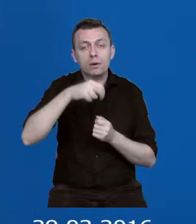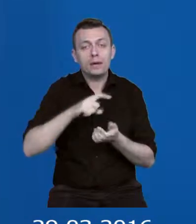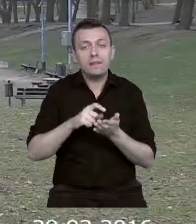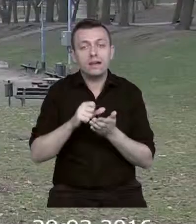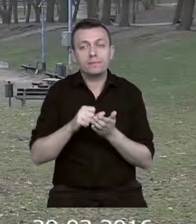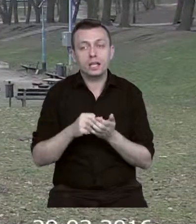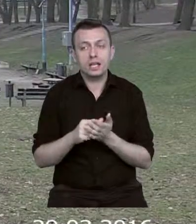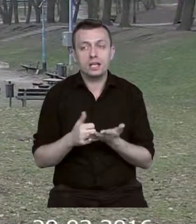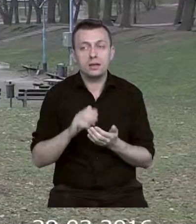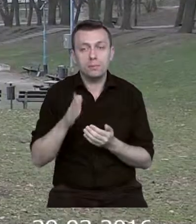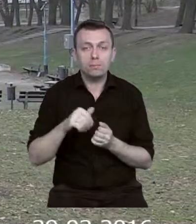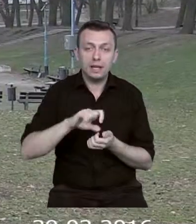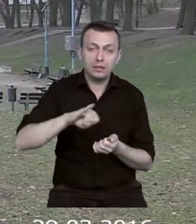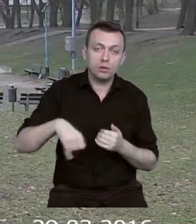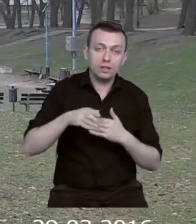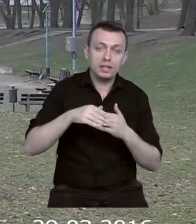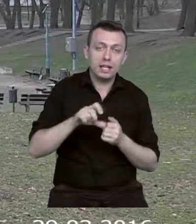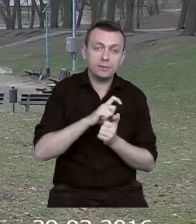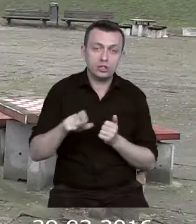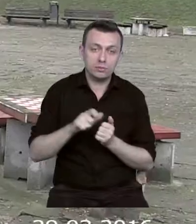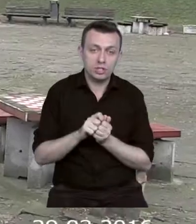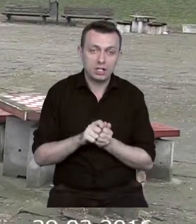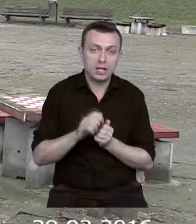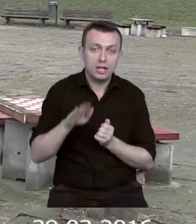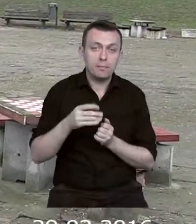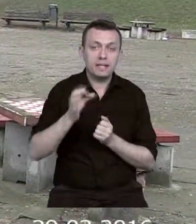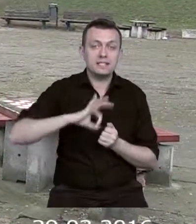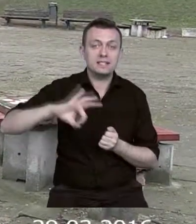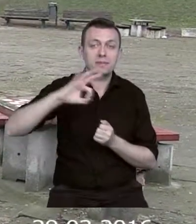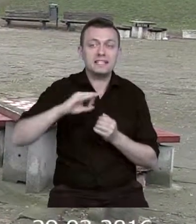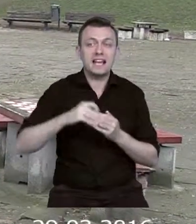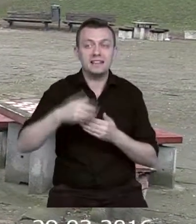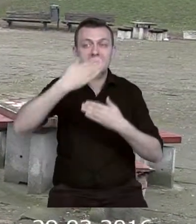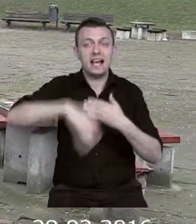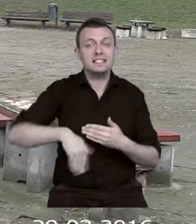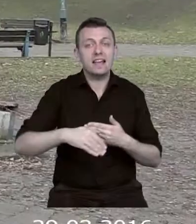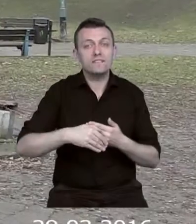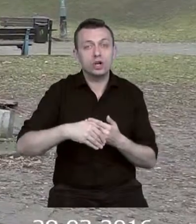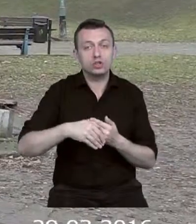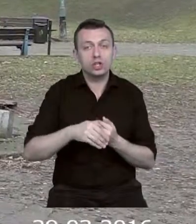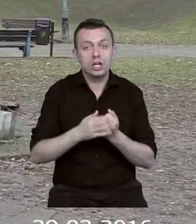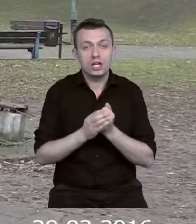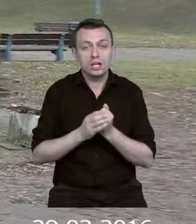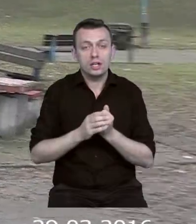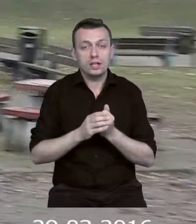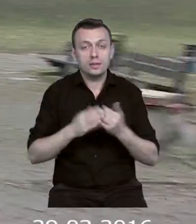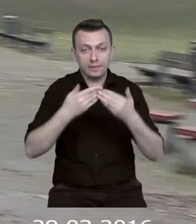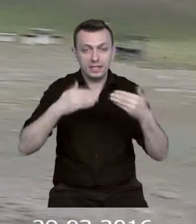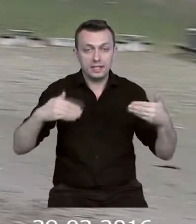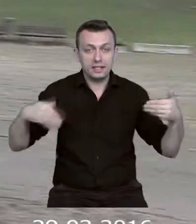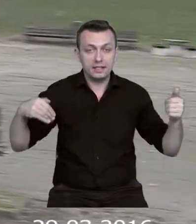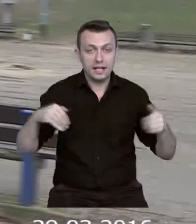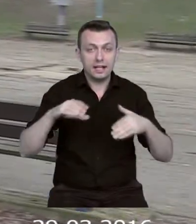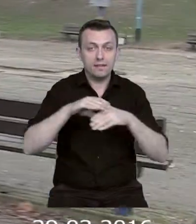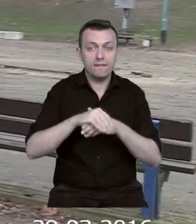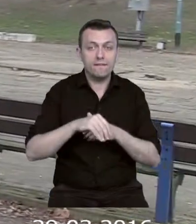czasie? Plenerowy, nieduży amfiteatr, takie były wstępne koncepcje na zagospodarowanie miejsca po demontażu sceny